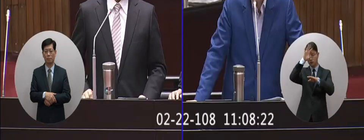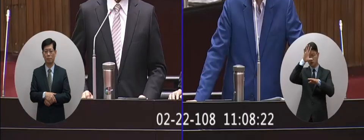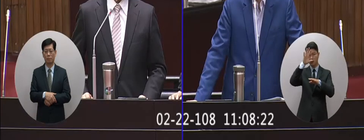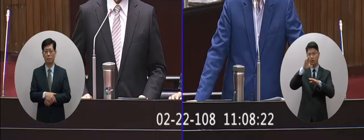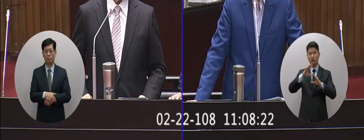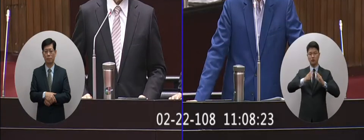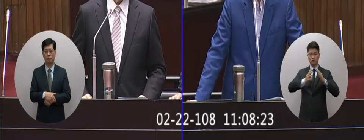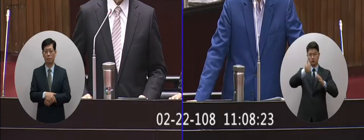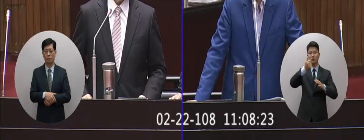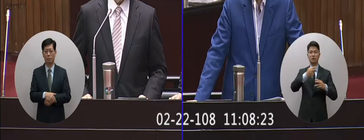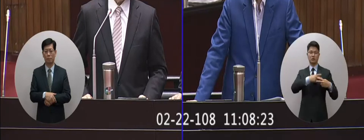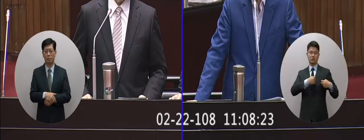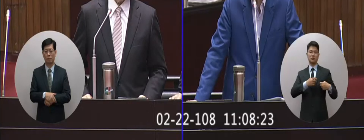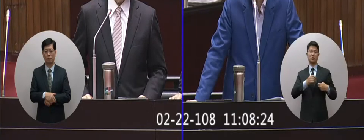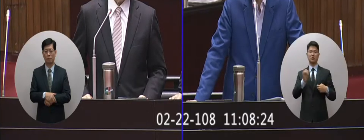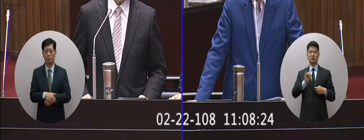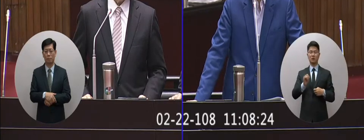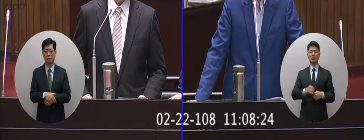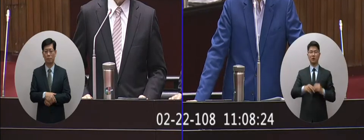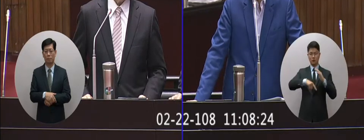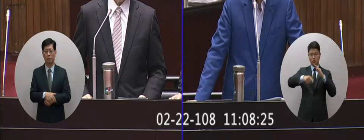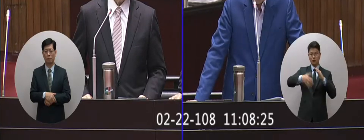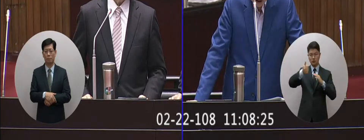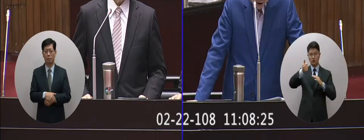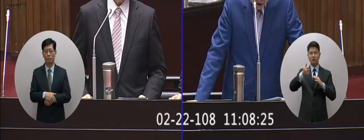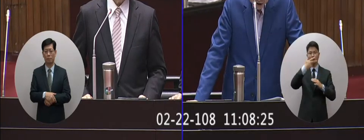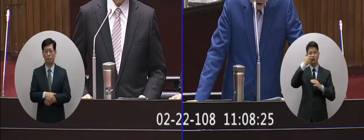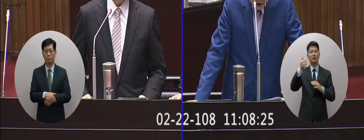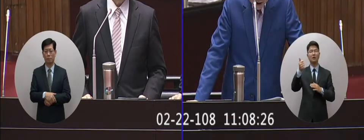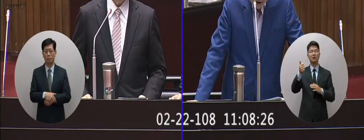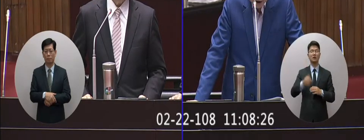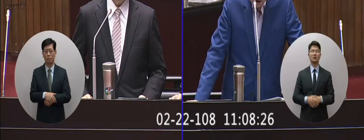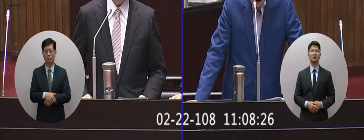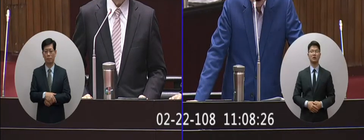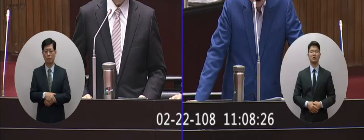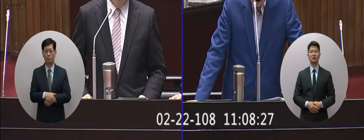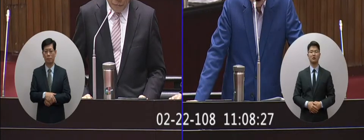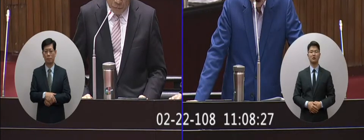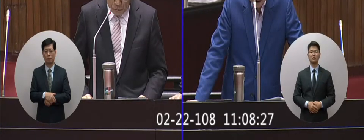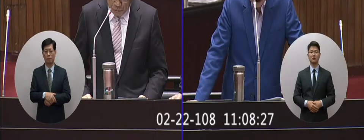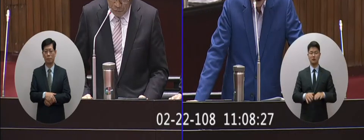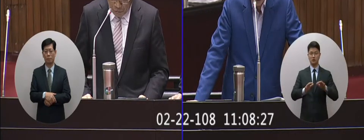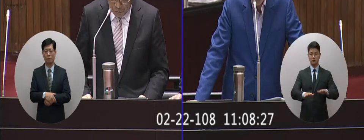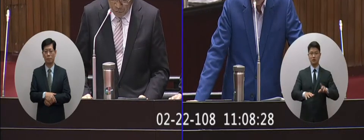叫蔡英文，院长叫赖清德。现在是